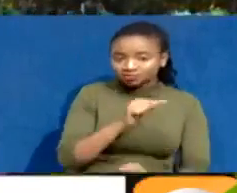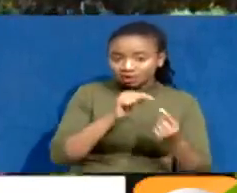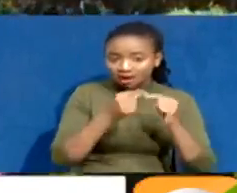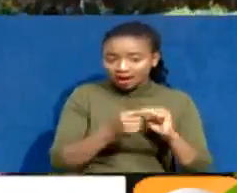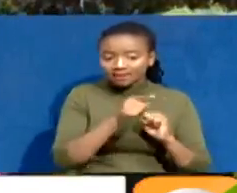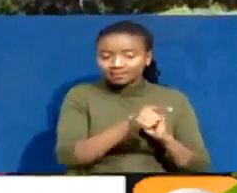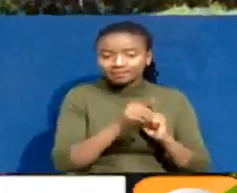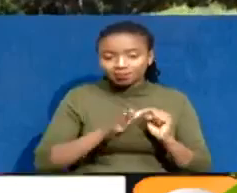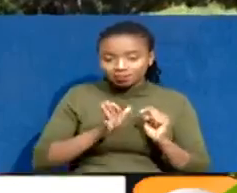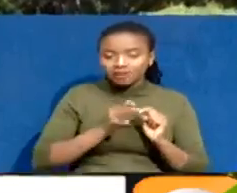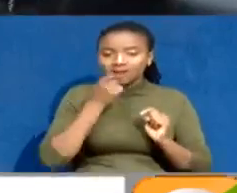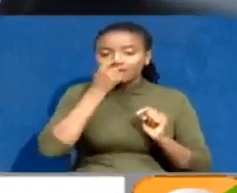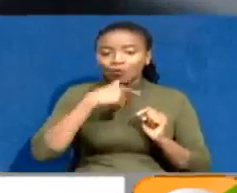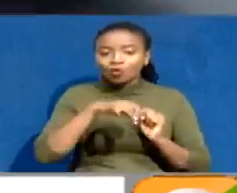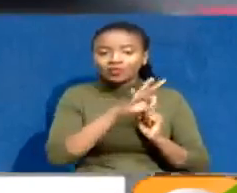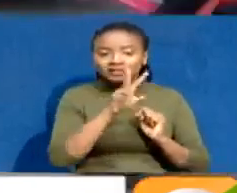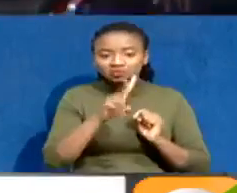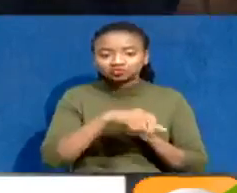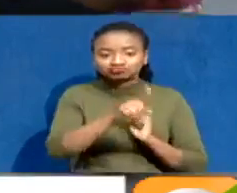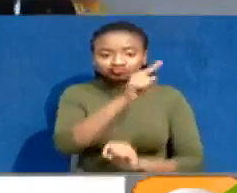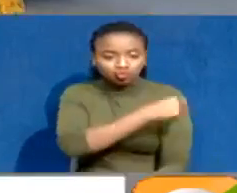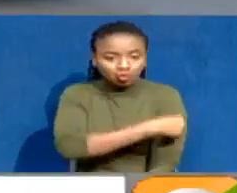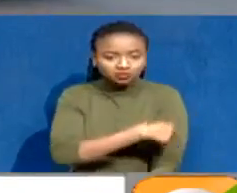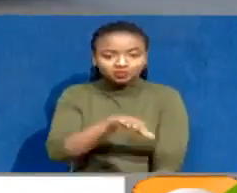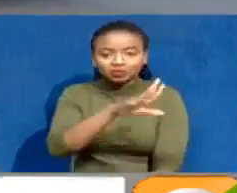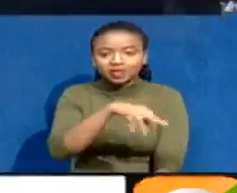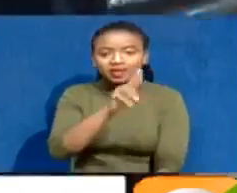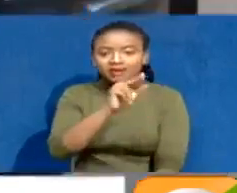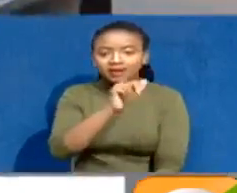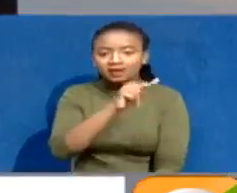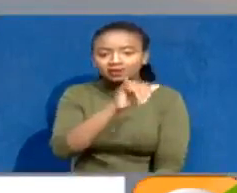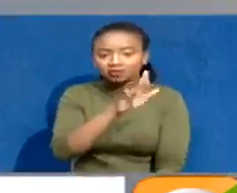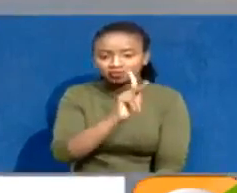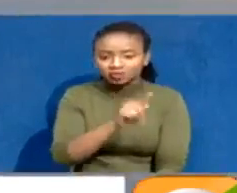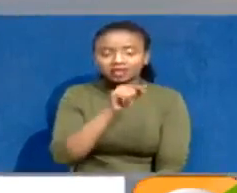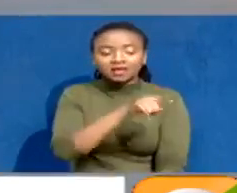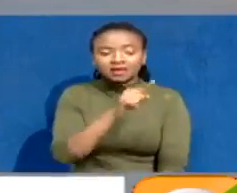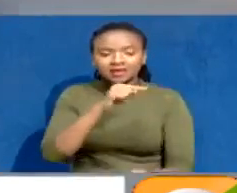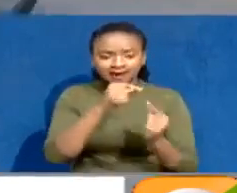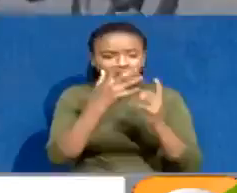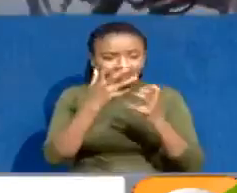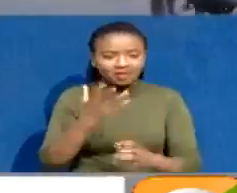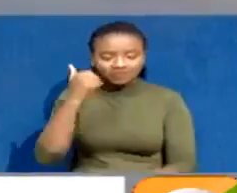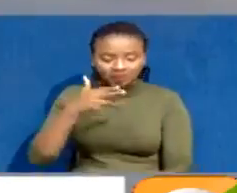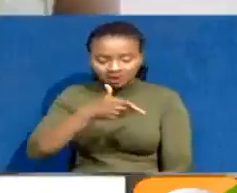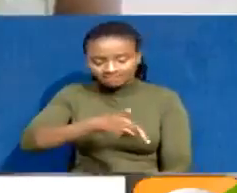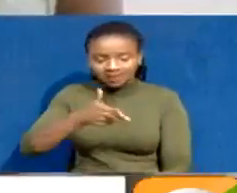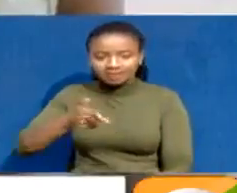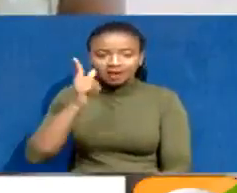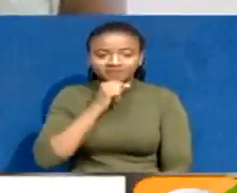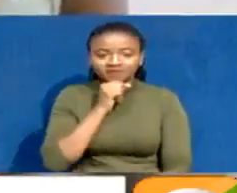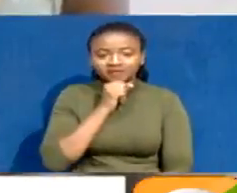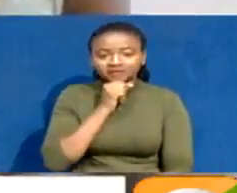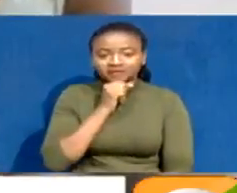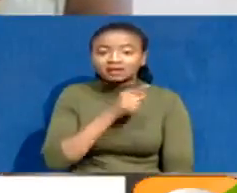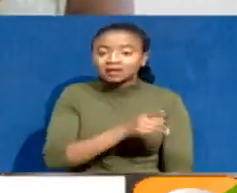mwenye umri wa miaka 32 alikimbizwa hospitalini mjini Nanyuki akiwa na majeraha mabaya ya risasi kwenye mguu wake wa kulia. Na mwanamke